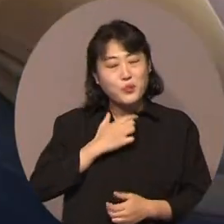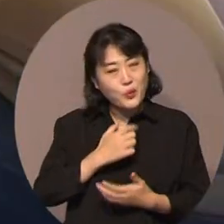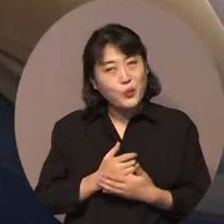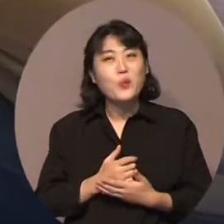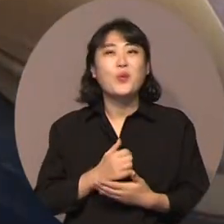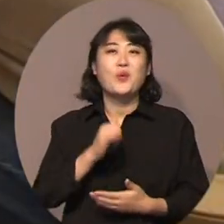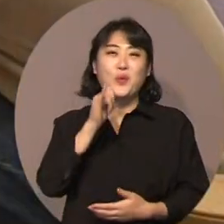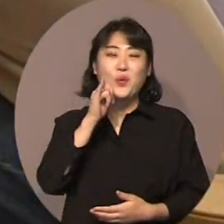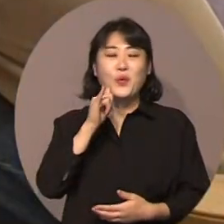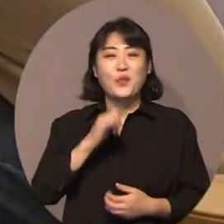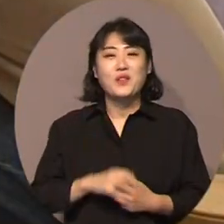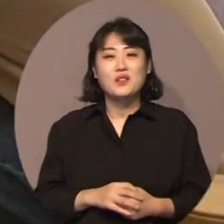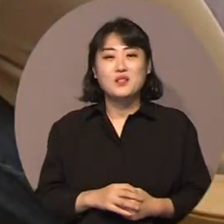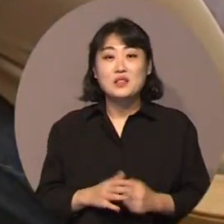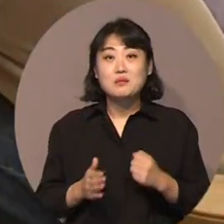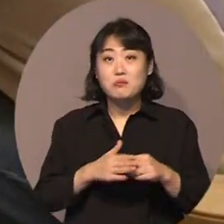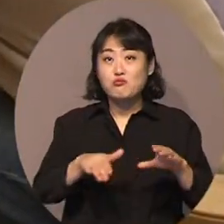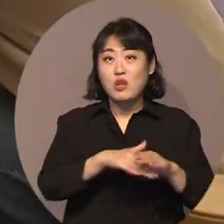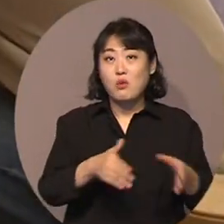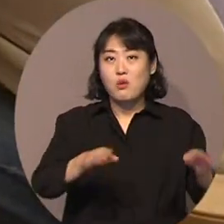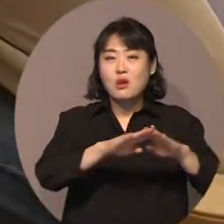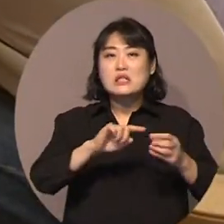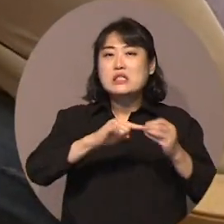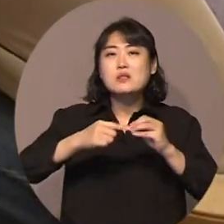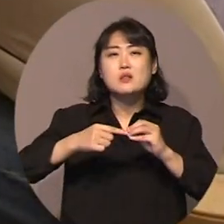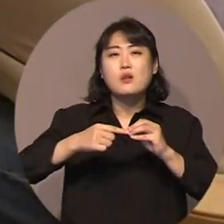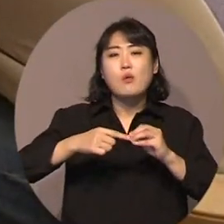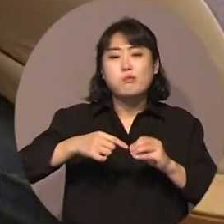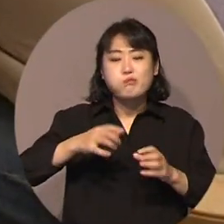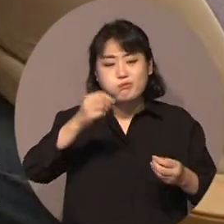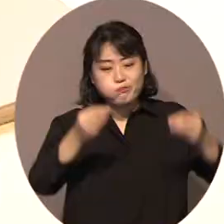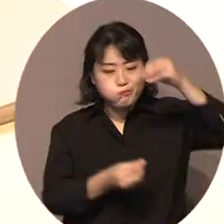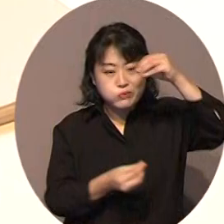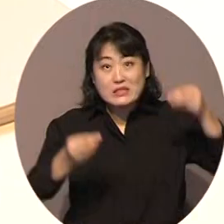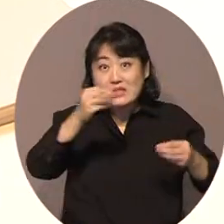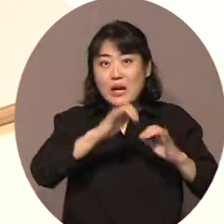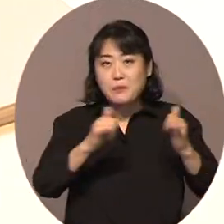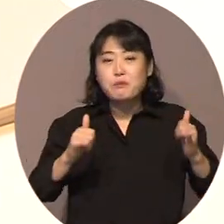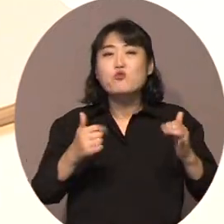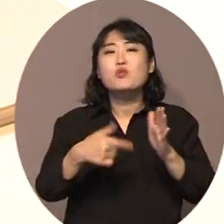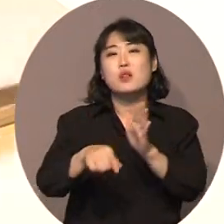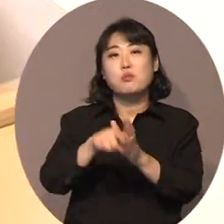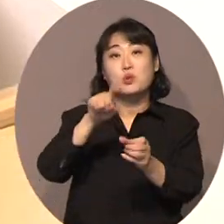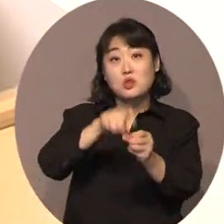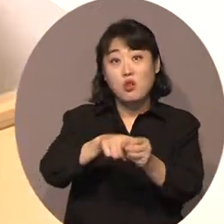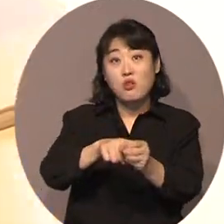하고. 문화원 측은 한글을 모르는 어르신 위주로 시작한 자서전